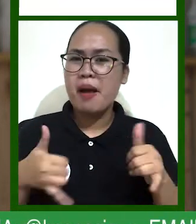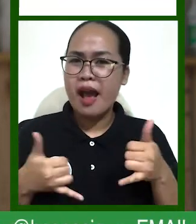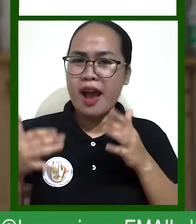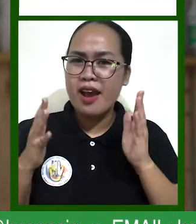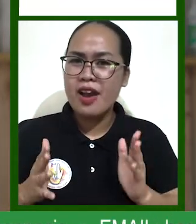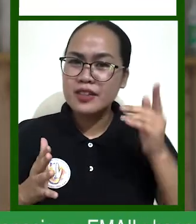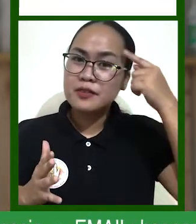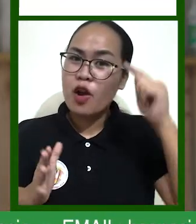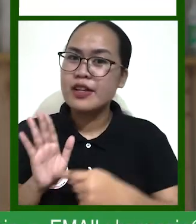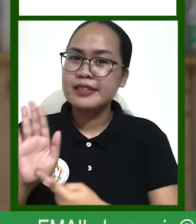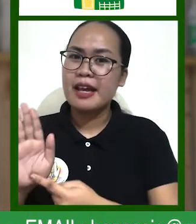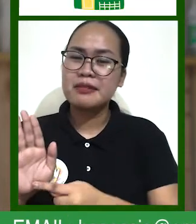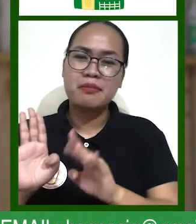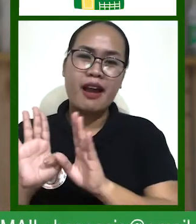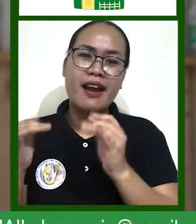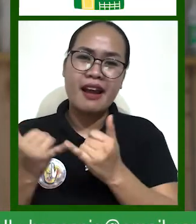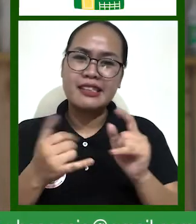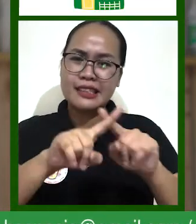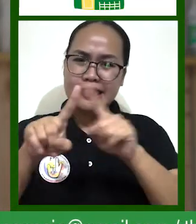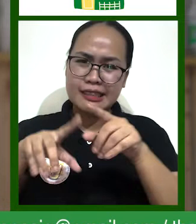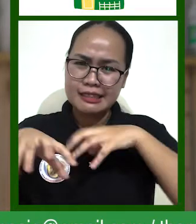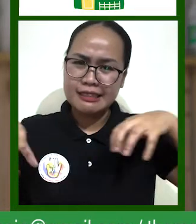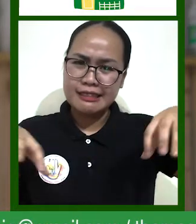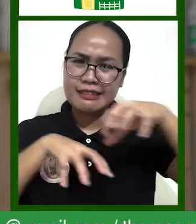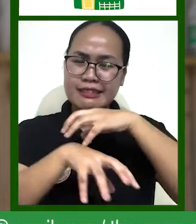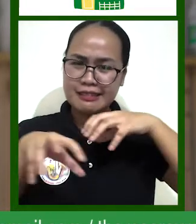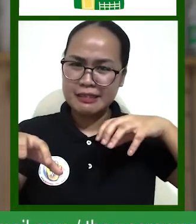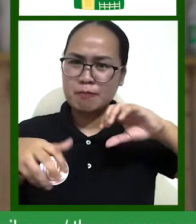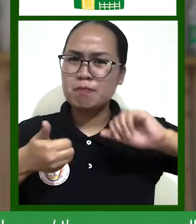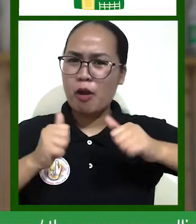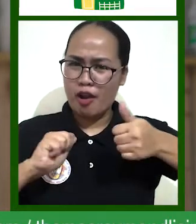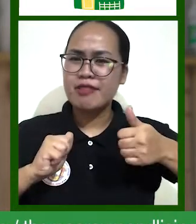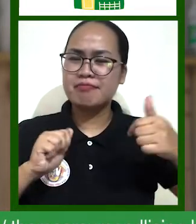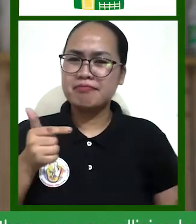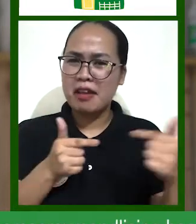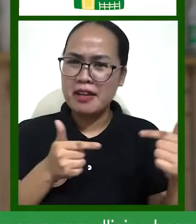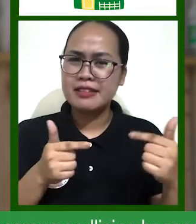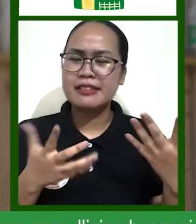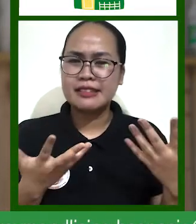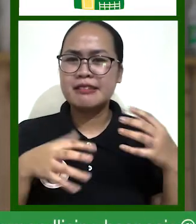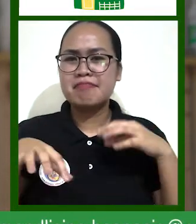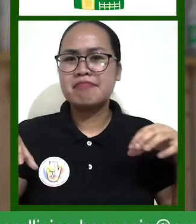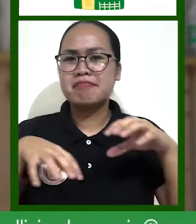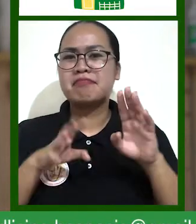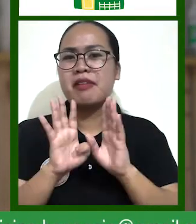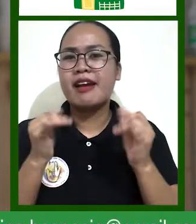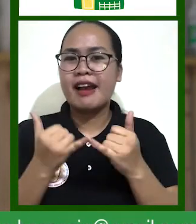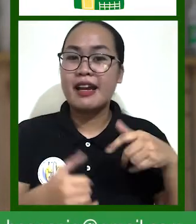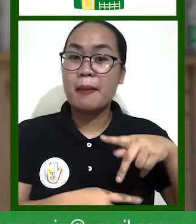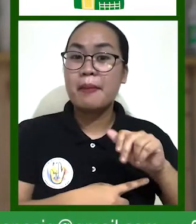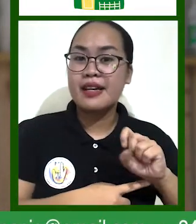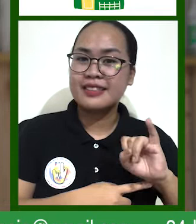irerepresenta ang ating barangay sa iba't ibang mga tournaments, particularly nga po yung inter-barangay tournament ng Pasig